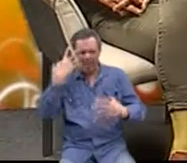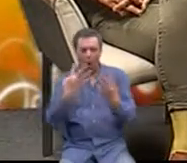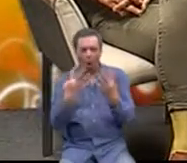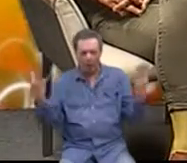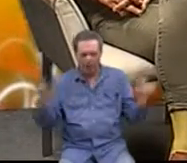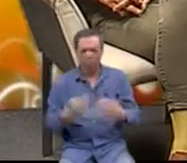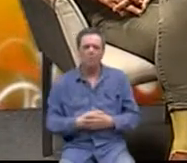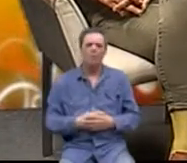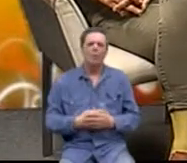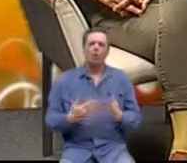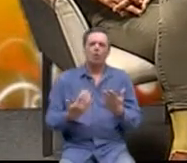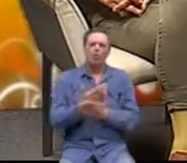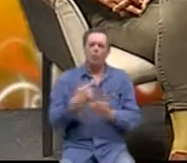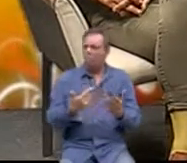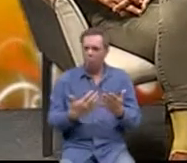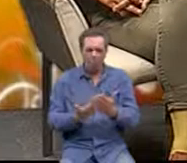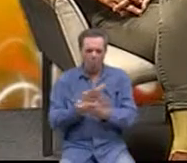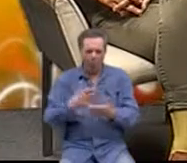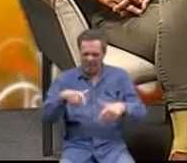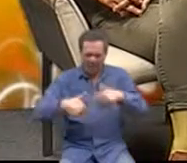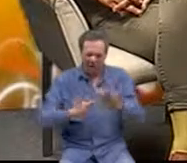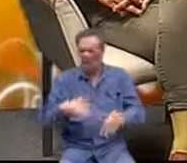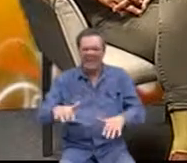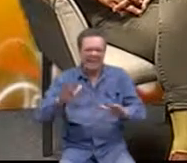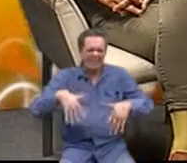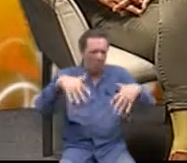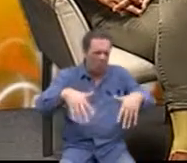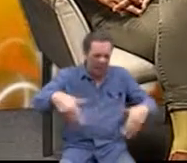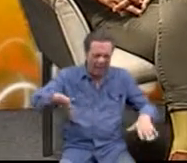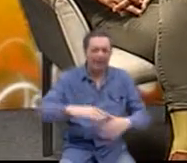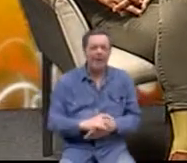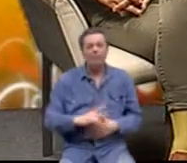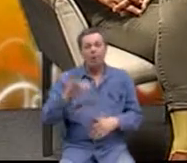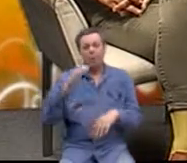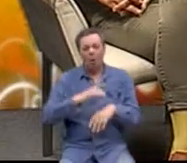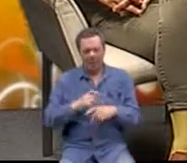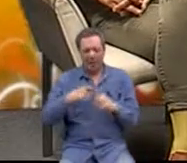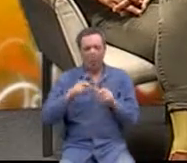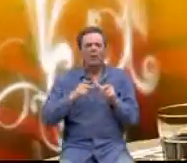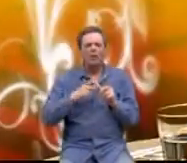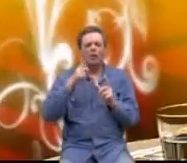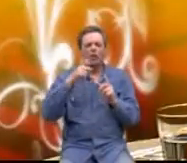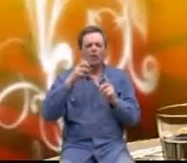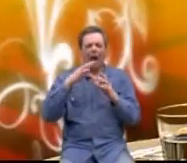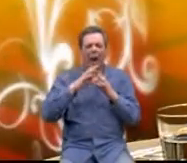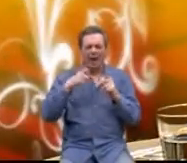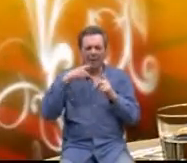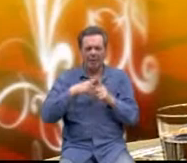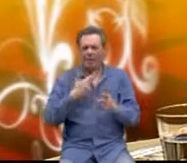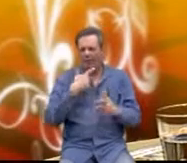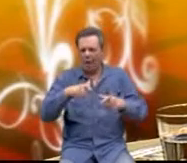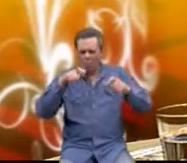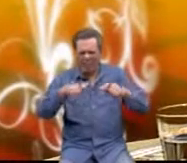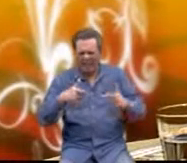dječjem igralištu, tako da ako neko dođe sa djecom, oni se mogu igrati dok mi radimo. Odlično. A druga lokacija je Kunišćak 7, gdje su malo